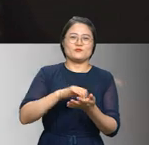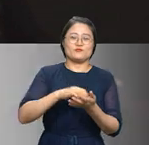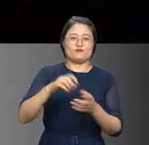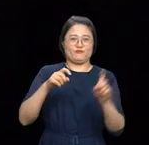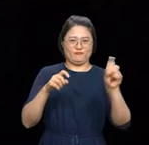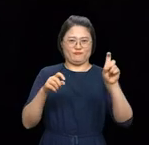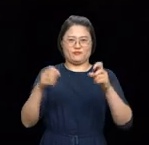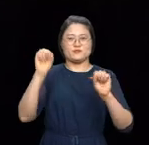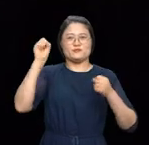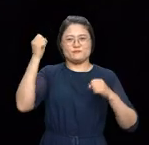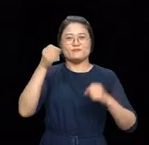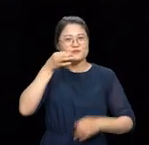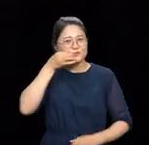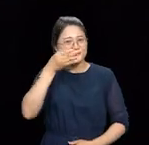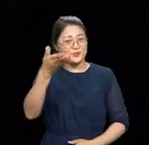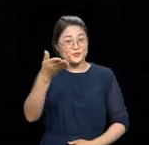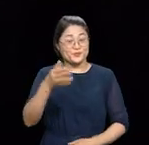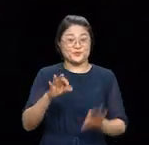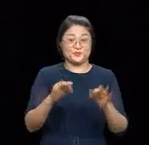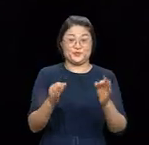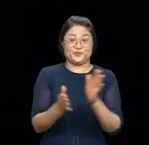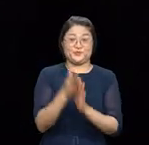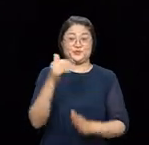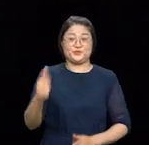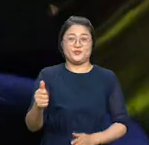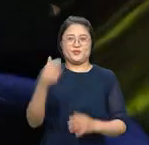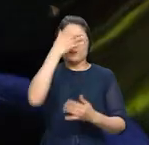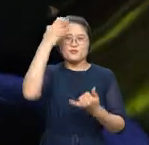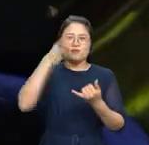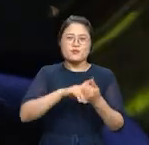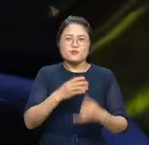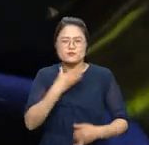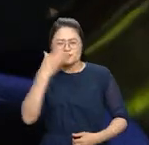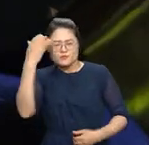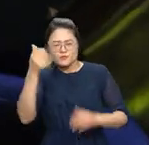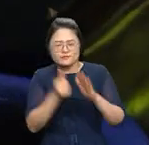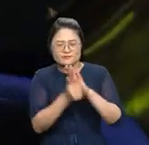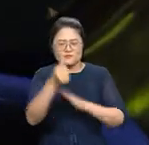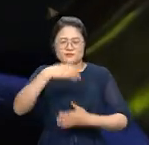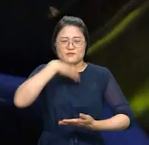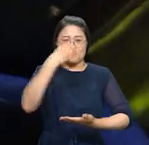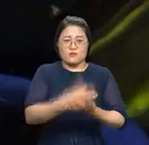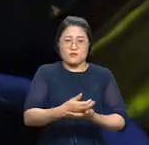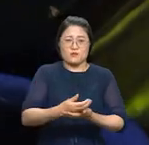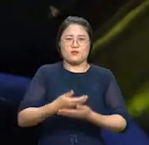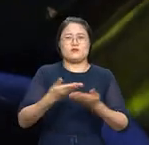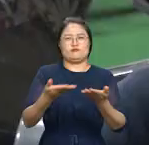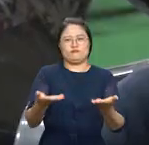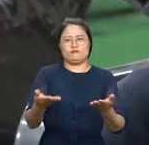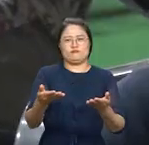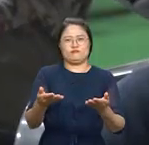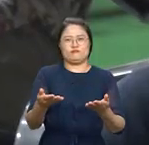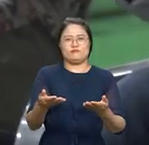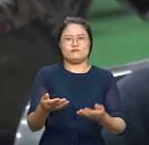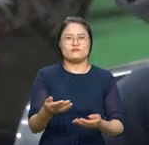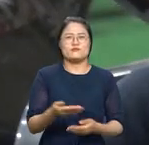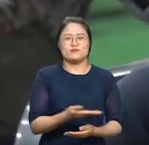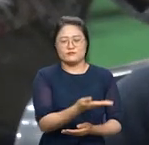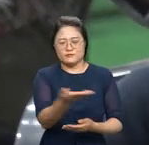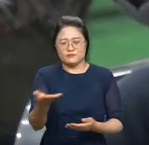이어졌습니다. 김상돈 시장은 청소년들에게 꿈과 희망의 감동을 선사한 합창 공연을 준비해준